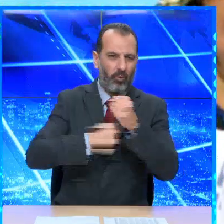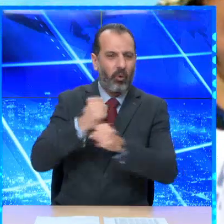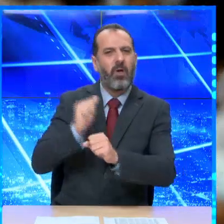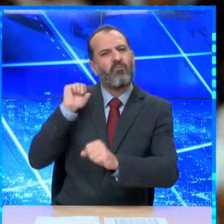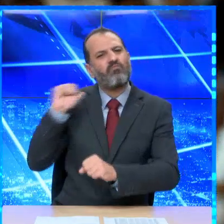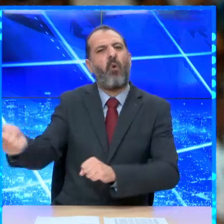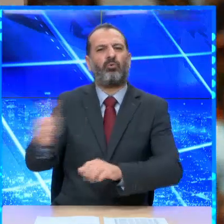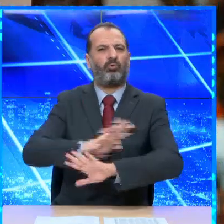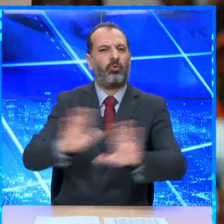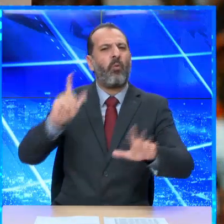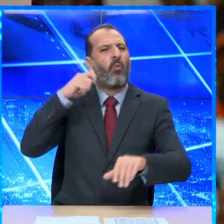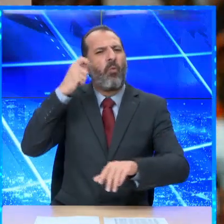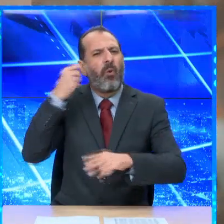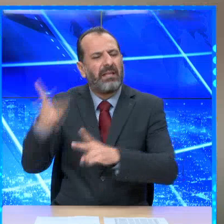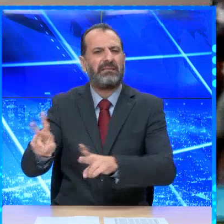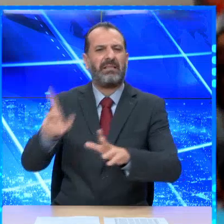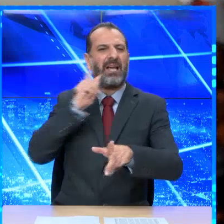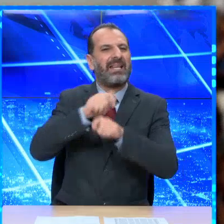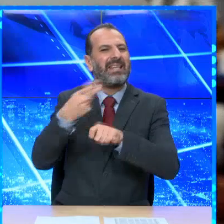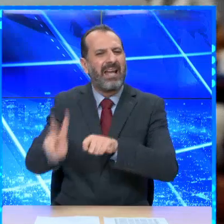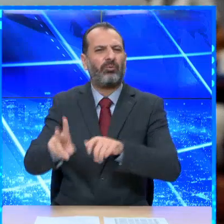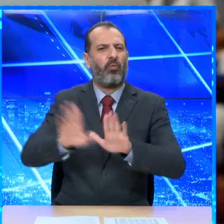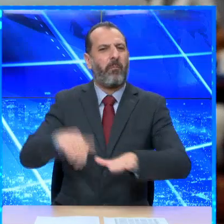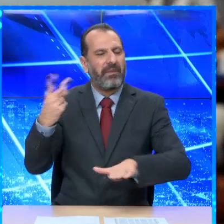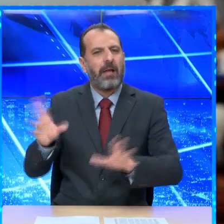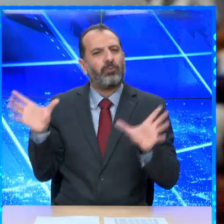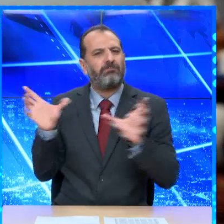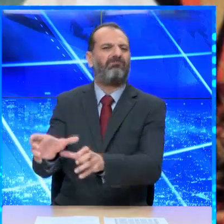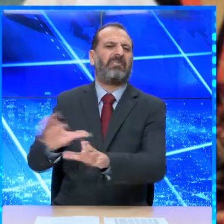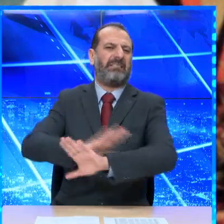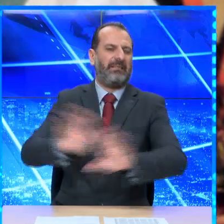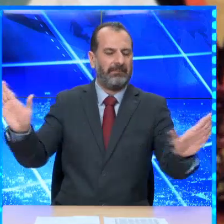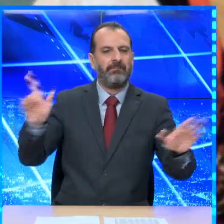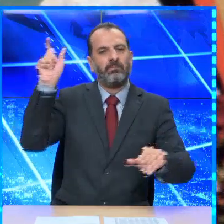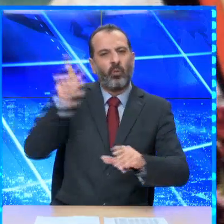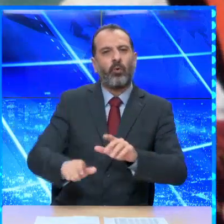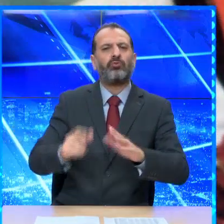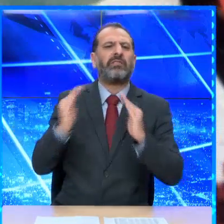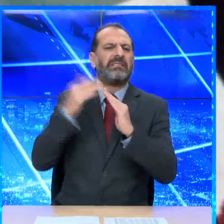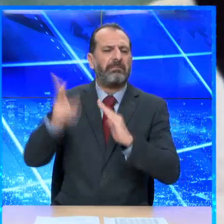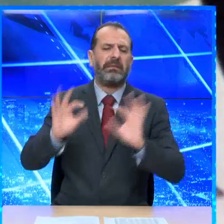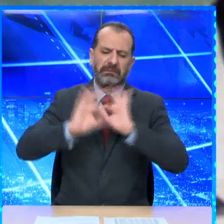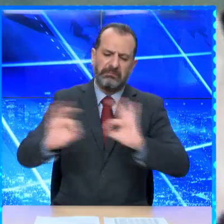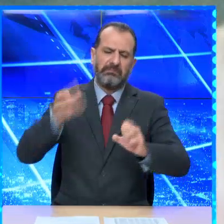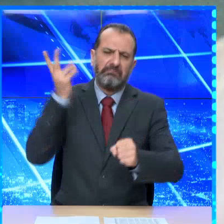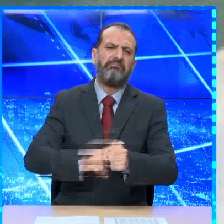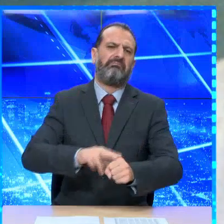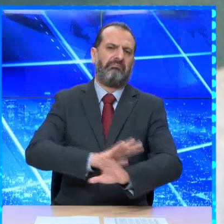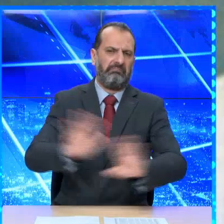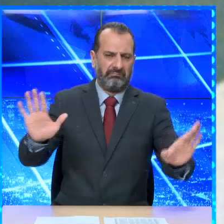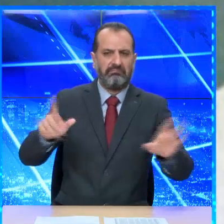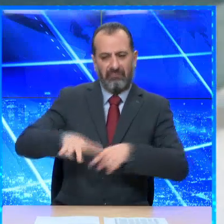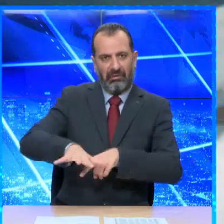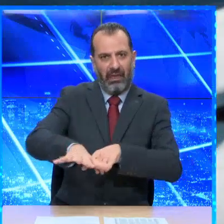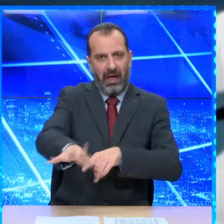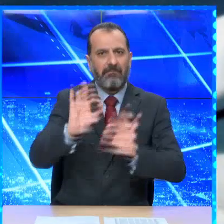και μόνο με τους γονείς του, με τη γυναίκα του, με τα παιδιά του. Αποφάσισε να έρθει την τελευταία του πνοή στο σπίτι του. Σε λίγες μέρες θα είχε